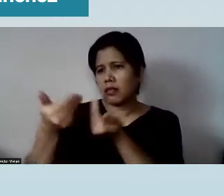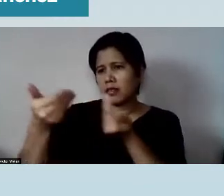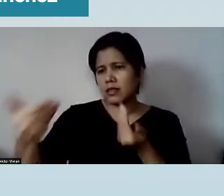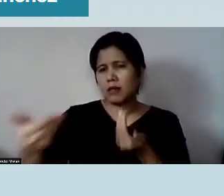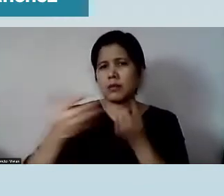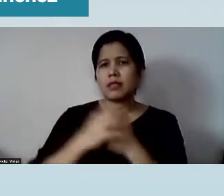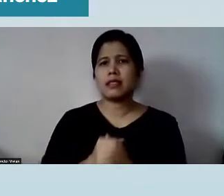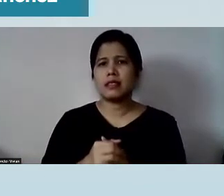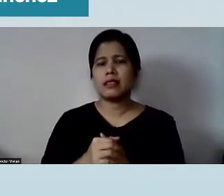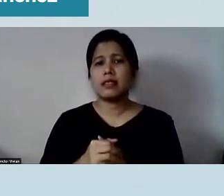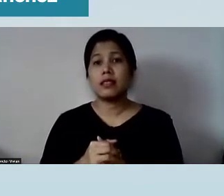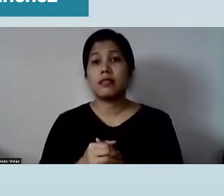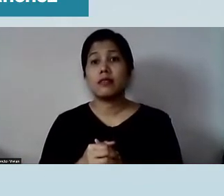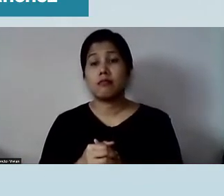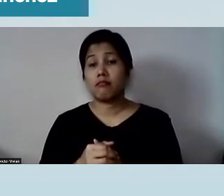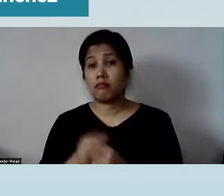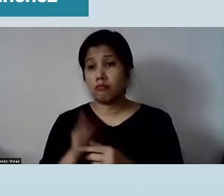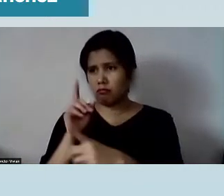to direct